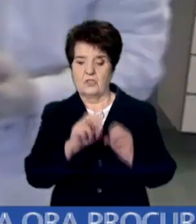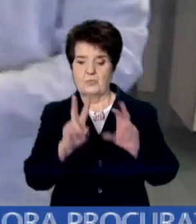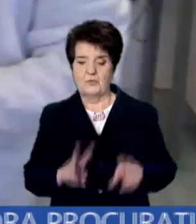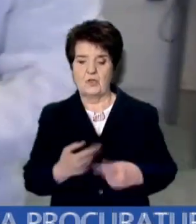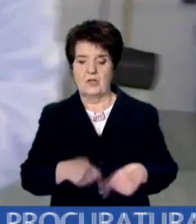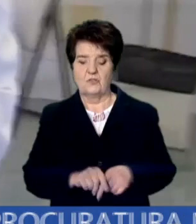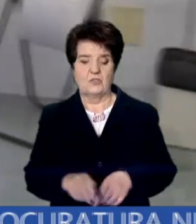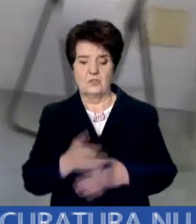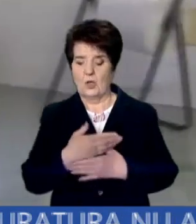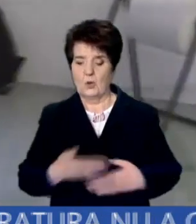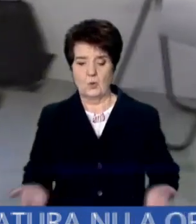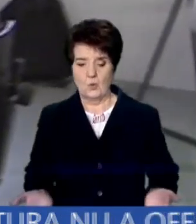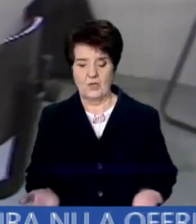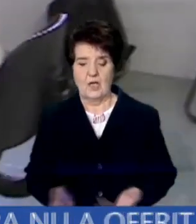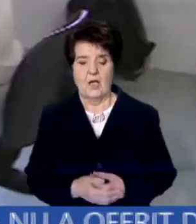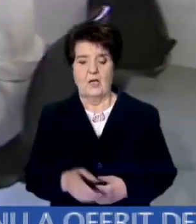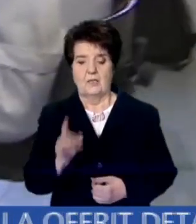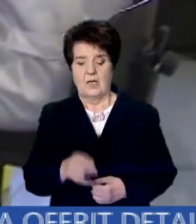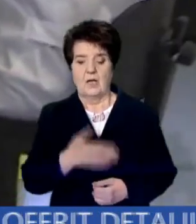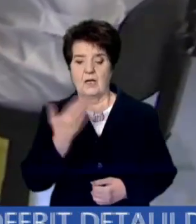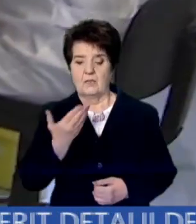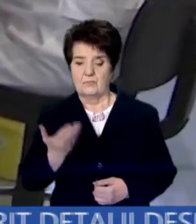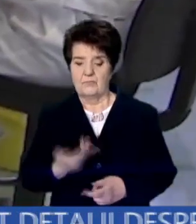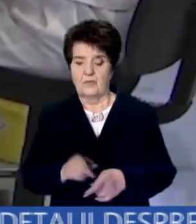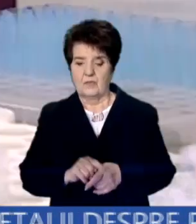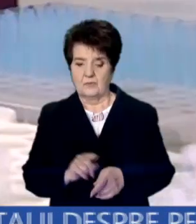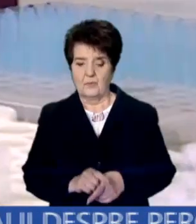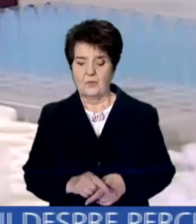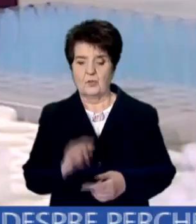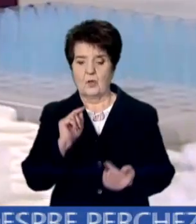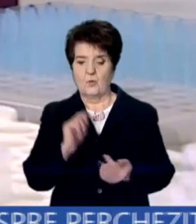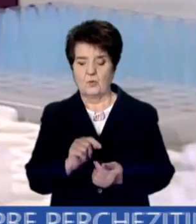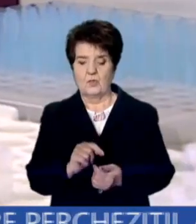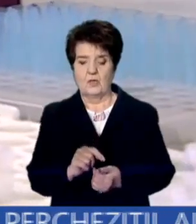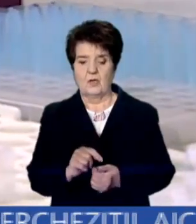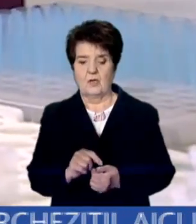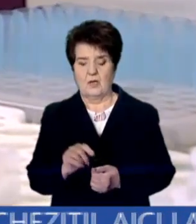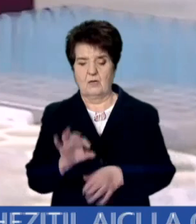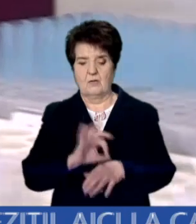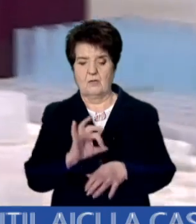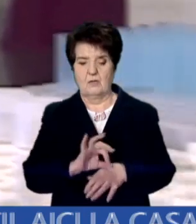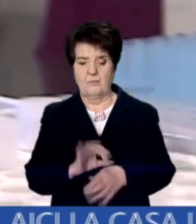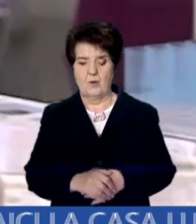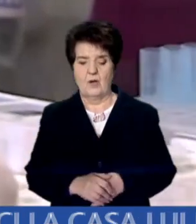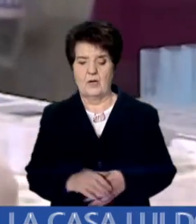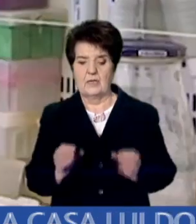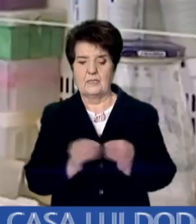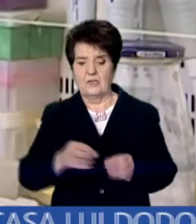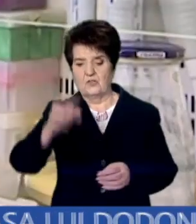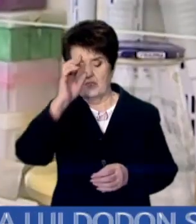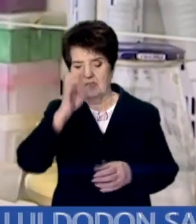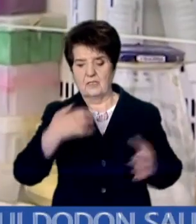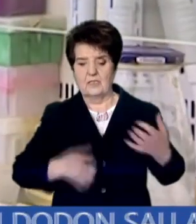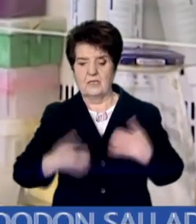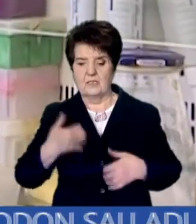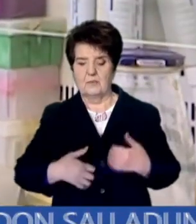acestei boli nu există, însă unele studii au demonstrat eficiența vaccinurilor contra variolei obișnuite. În acest context, zeci de state s-au grăbit